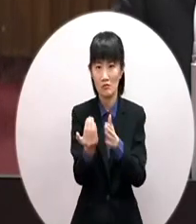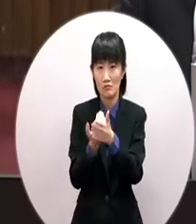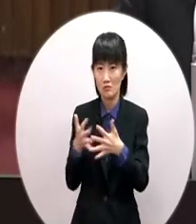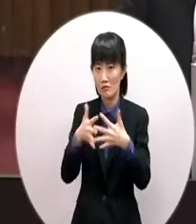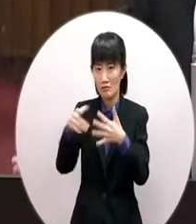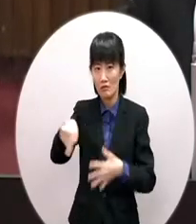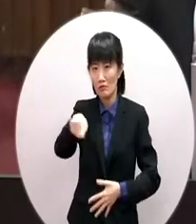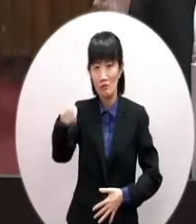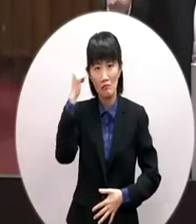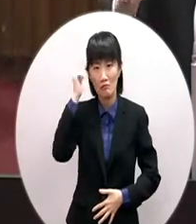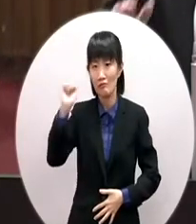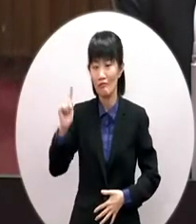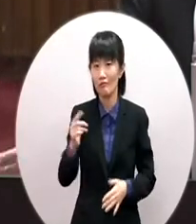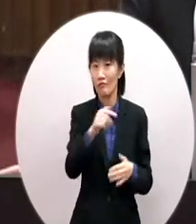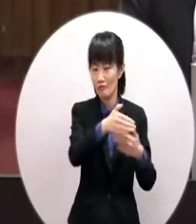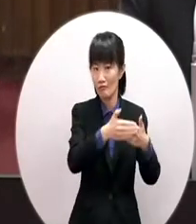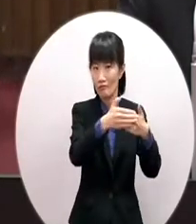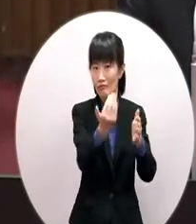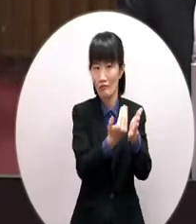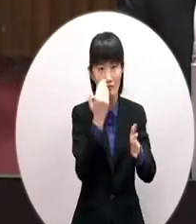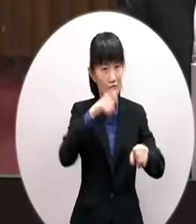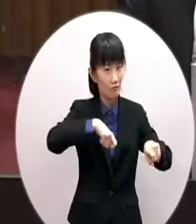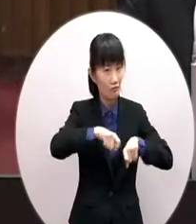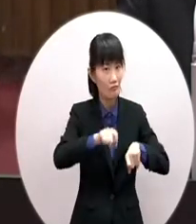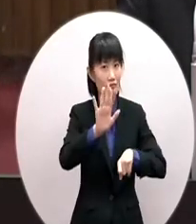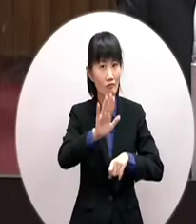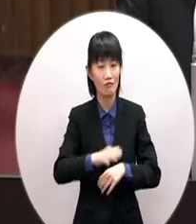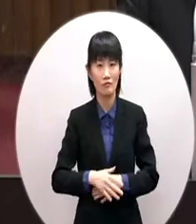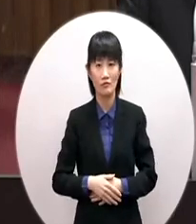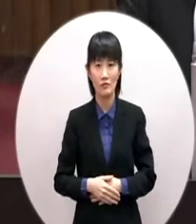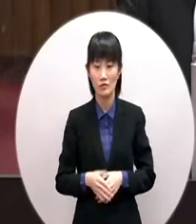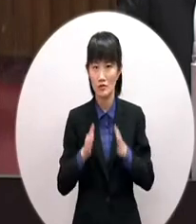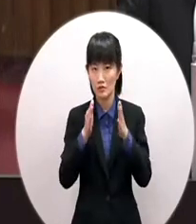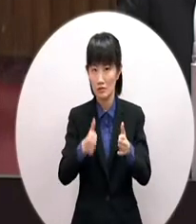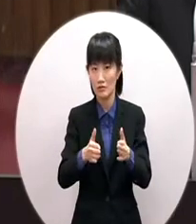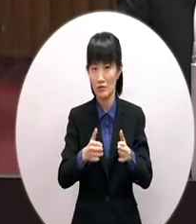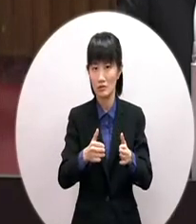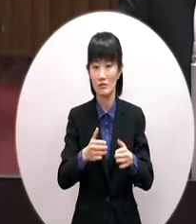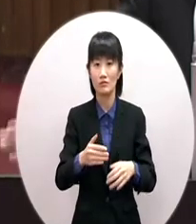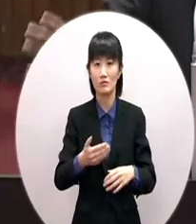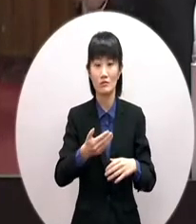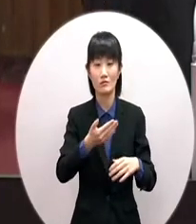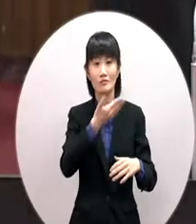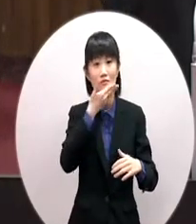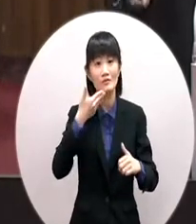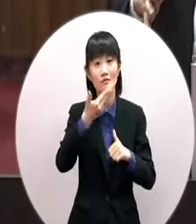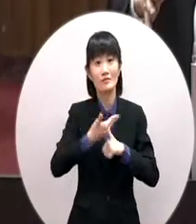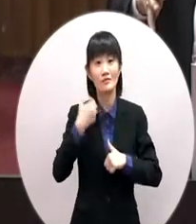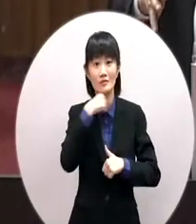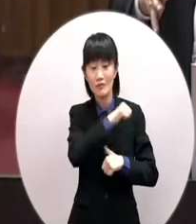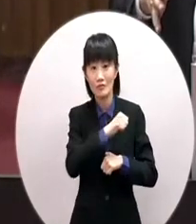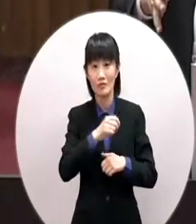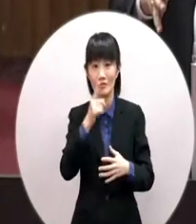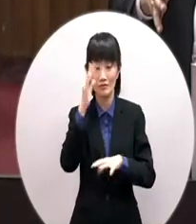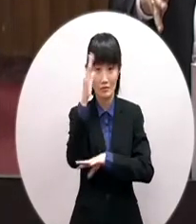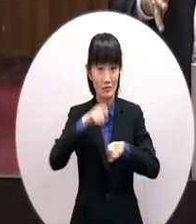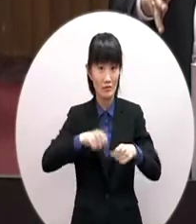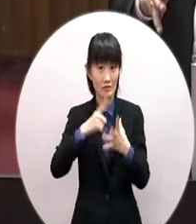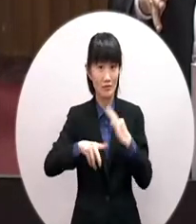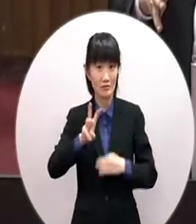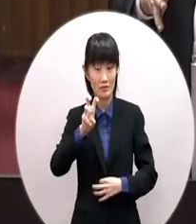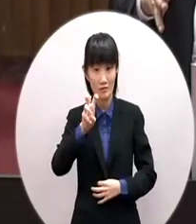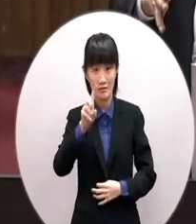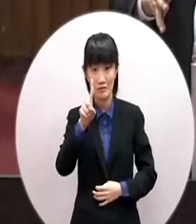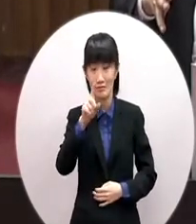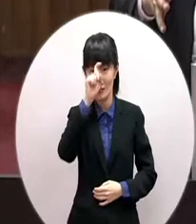啦，所以日前对台所公布的31项措施啊，希望能够挽留台商